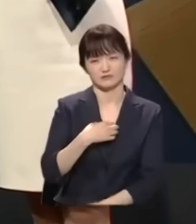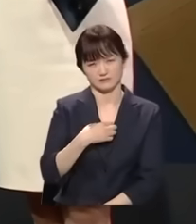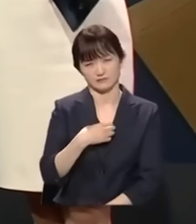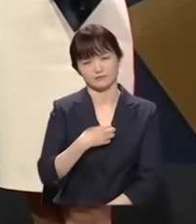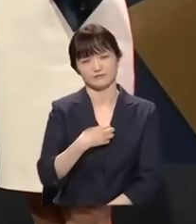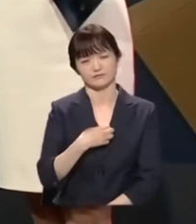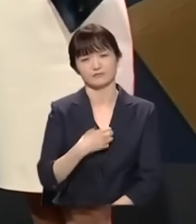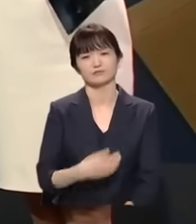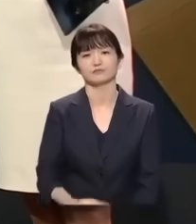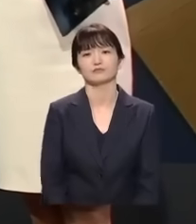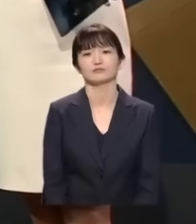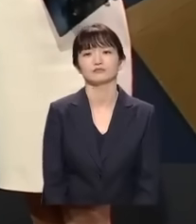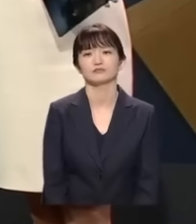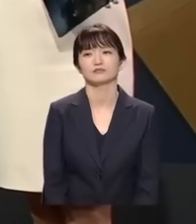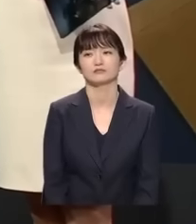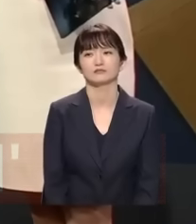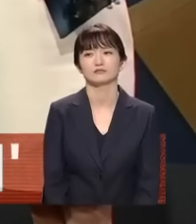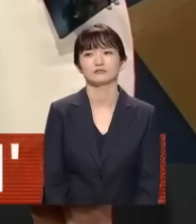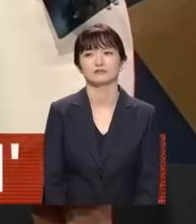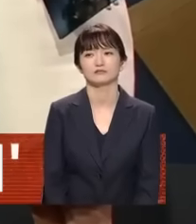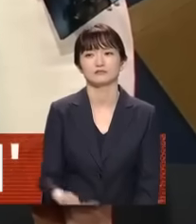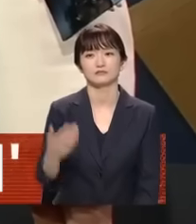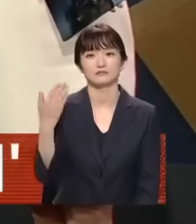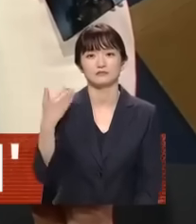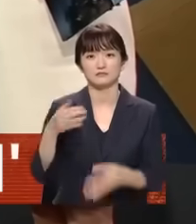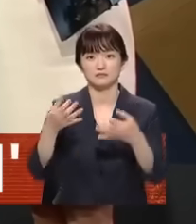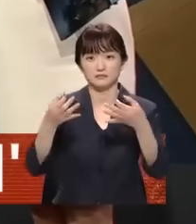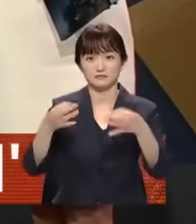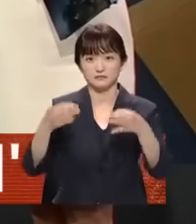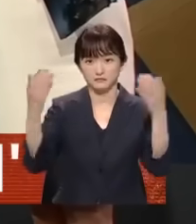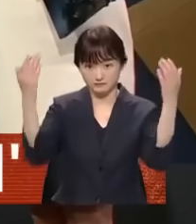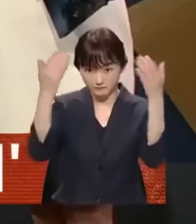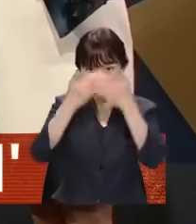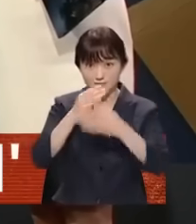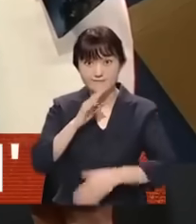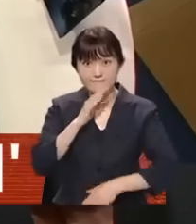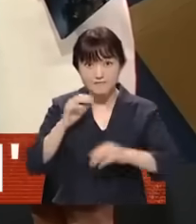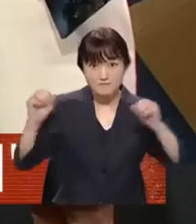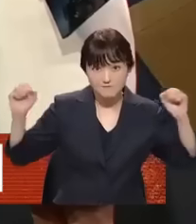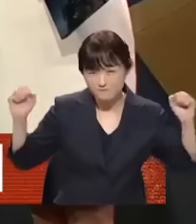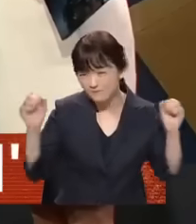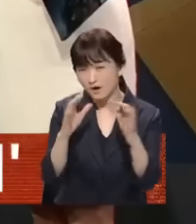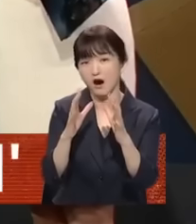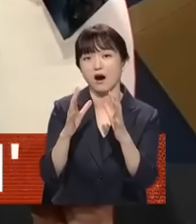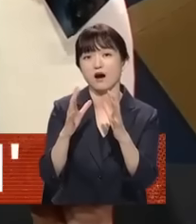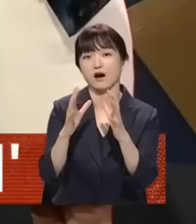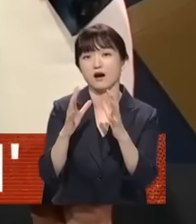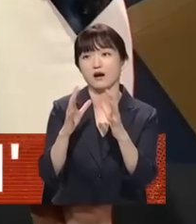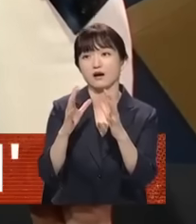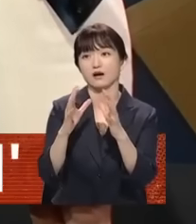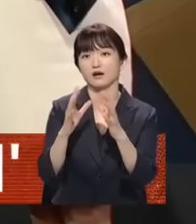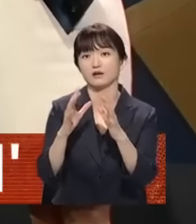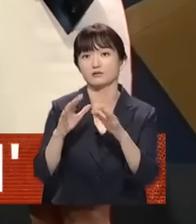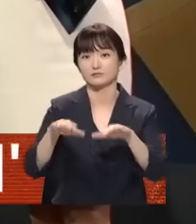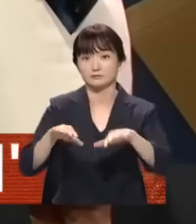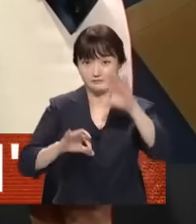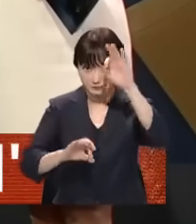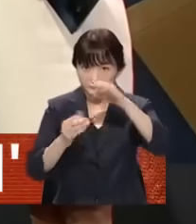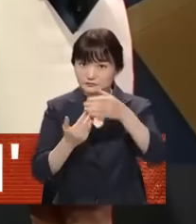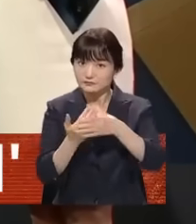위험한 상황으로 흘러가는데요 결국 지난 금요일 밤 실제 충돌이 발생했습니다 이번